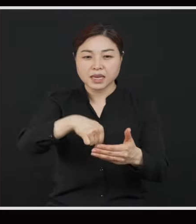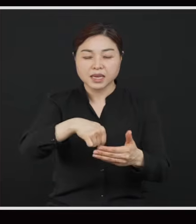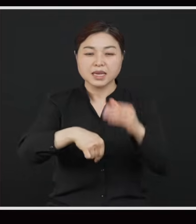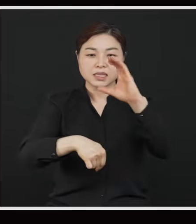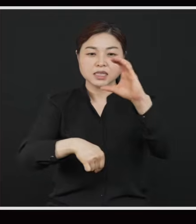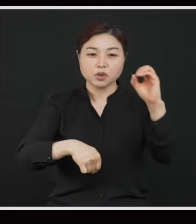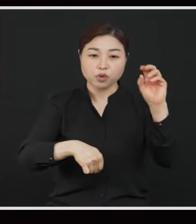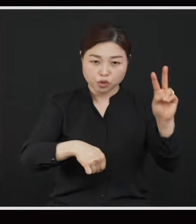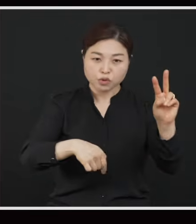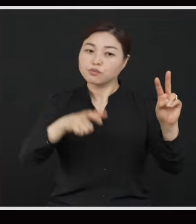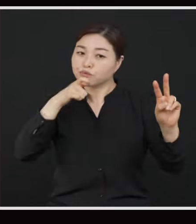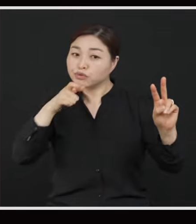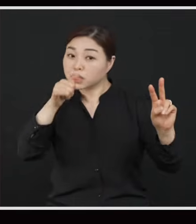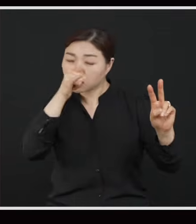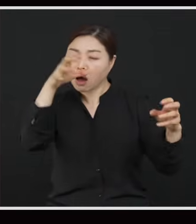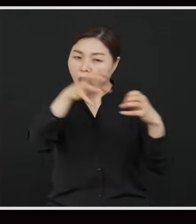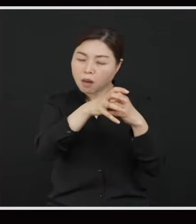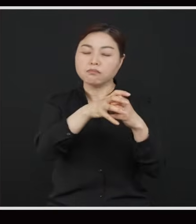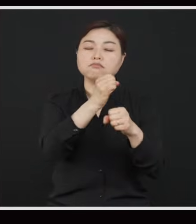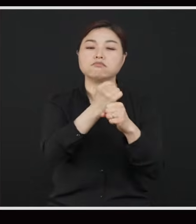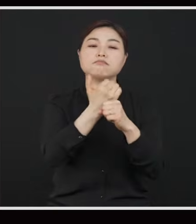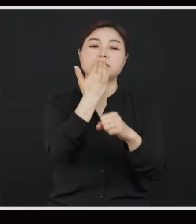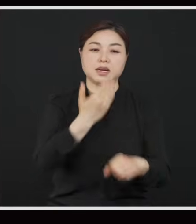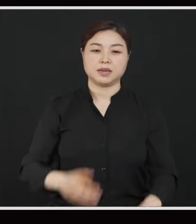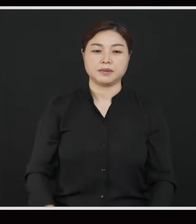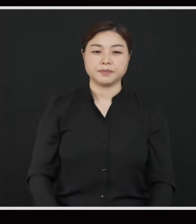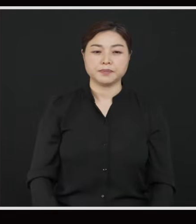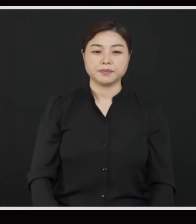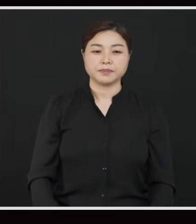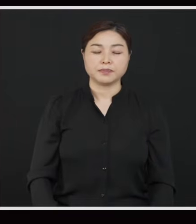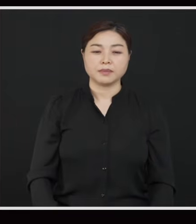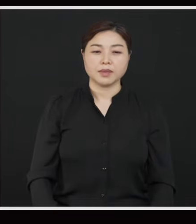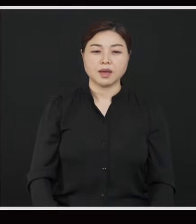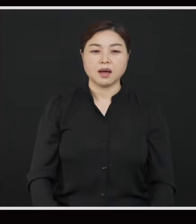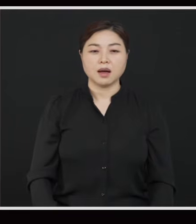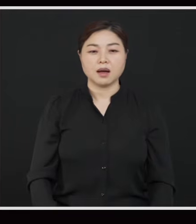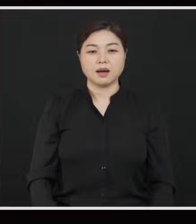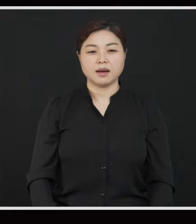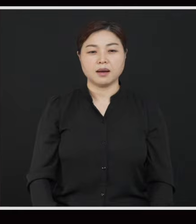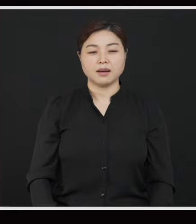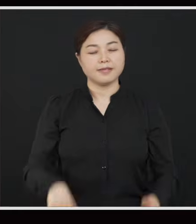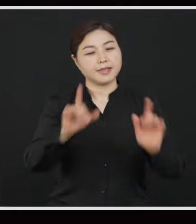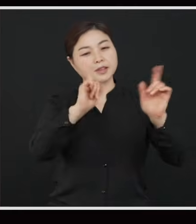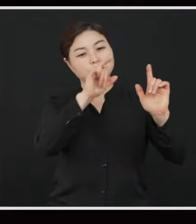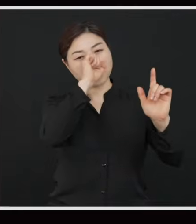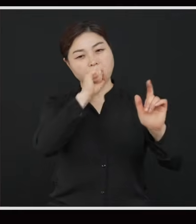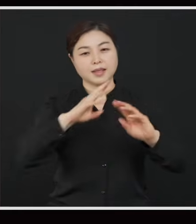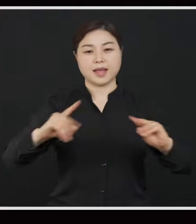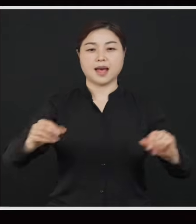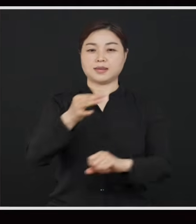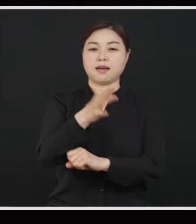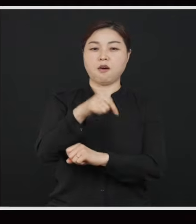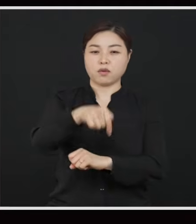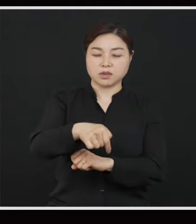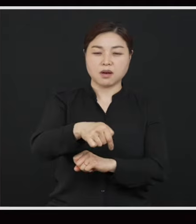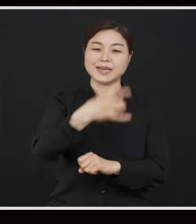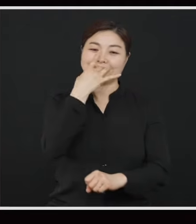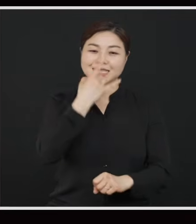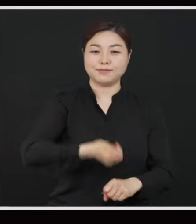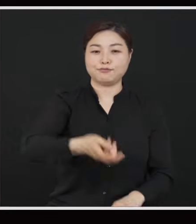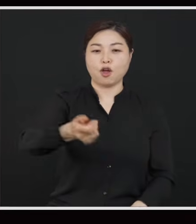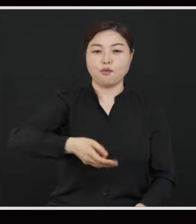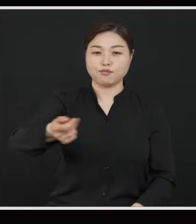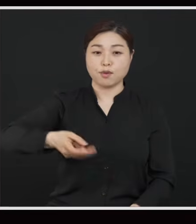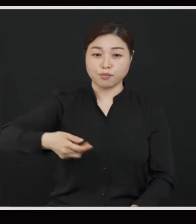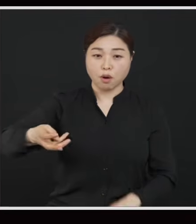이산화탄소하고 물하고 햇빛. 근데 그러면 내가 땅을 갖다 사서, 날씨가 좋은데 땅 사서 거기에서 농사를